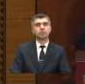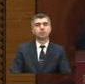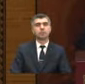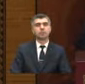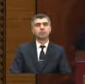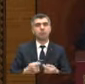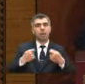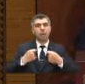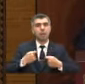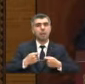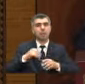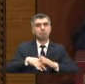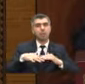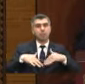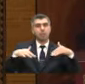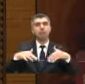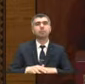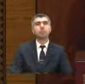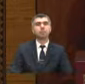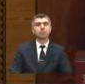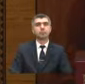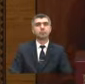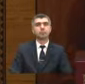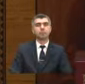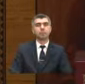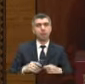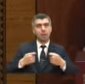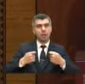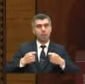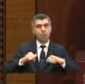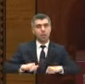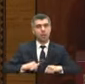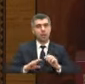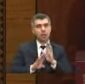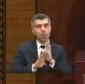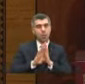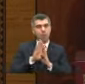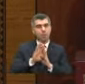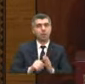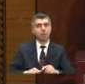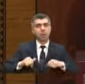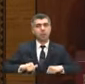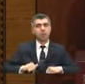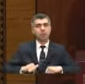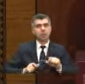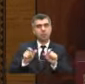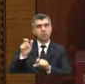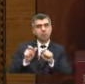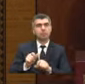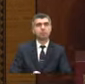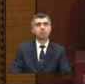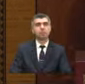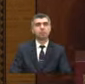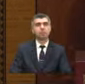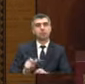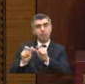السيد رئيس مجلس النواب المحترم، السيد وزير الدولة والسادة الوزراء، السيدات والسادة الوزراء،